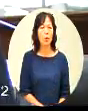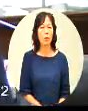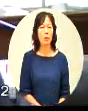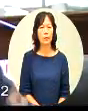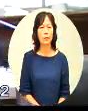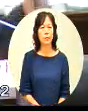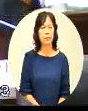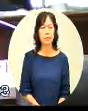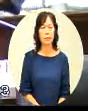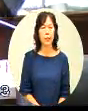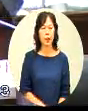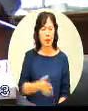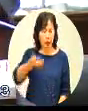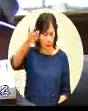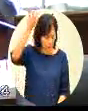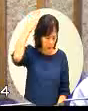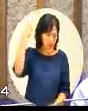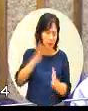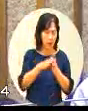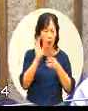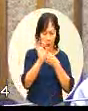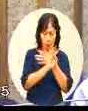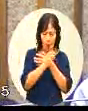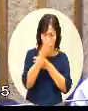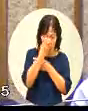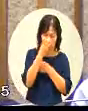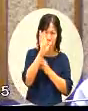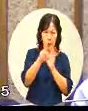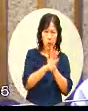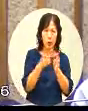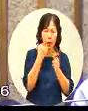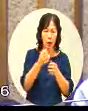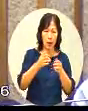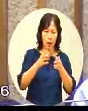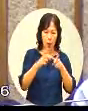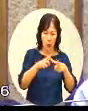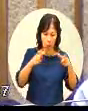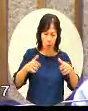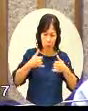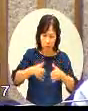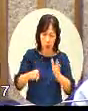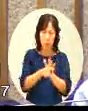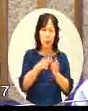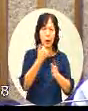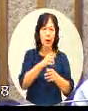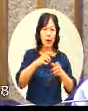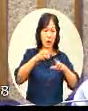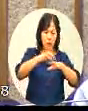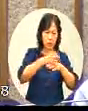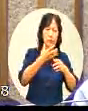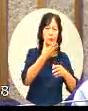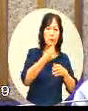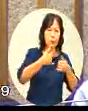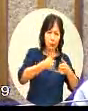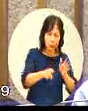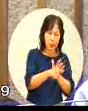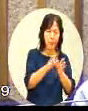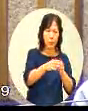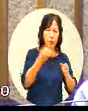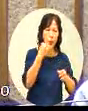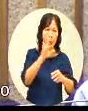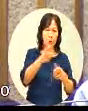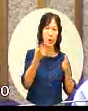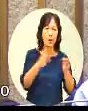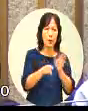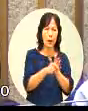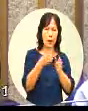们曾经有测试过哈、哦。我们在扩建路、金湖路哦，早期也是这种，也